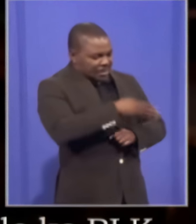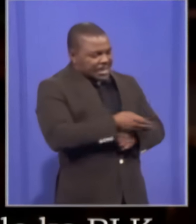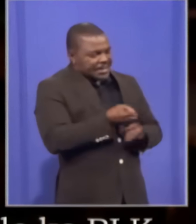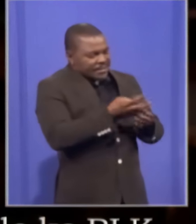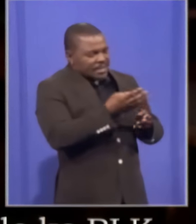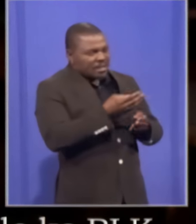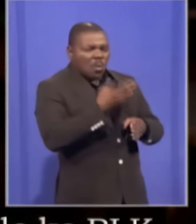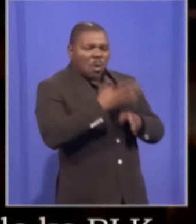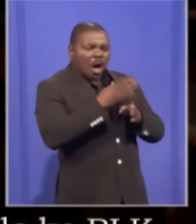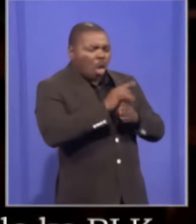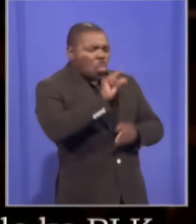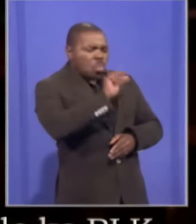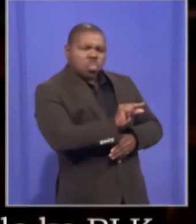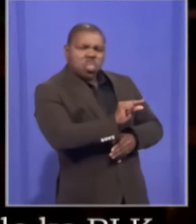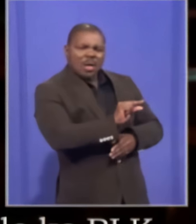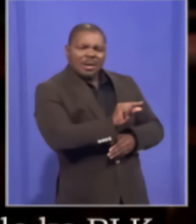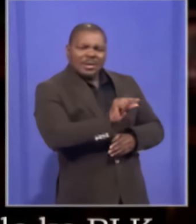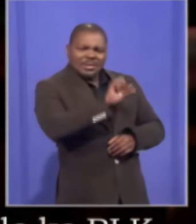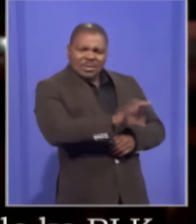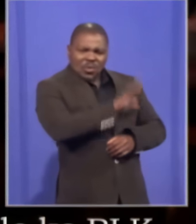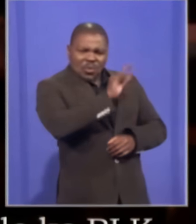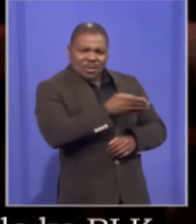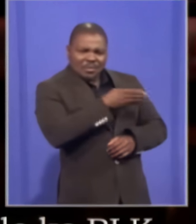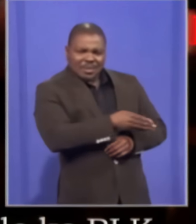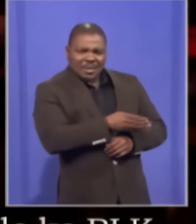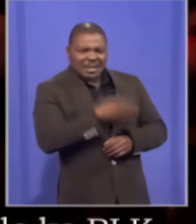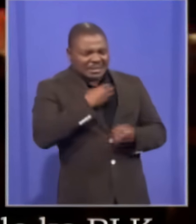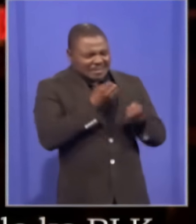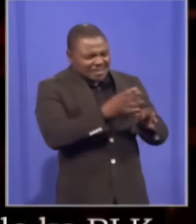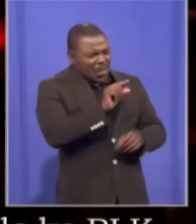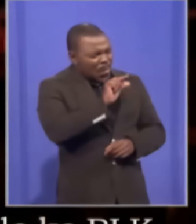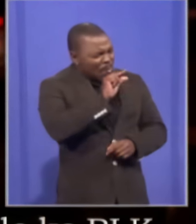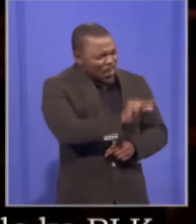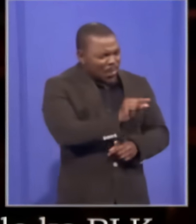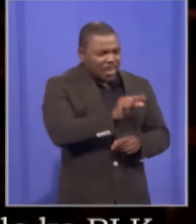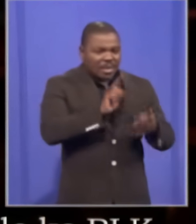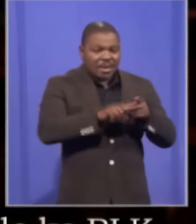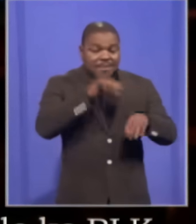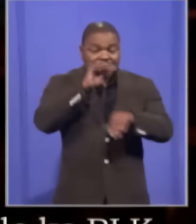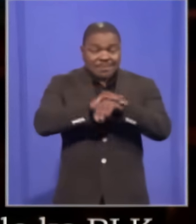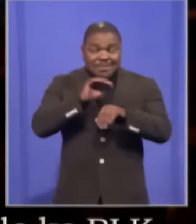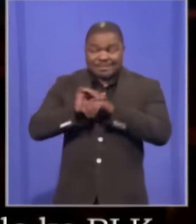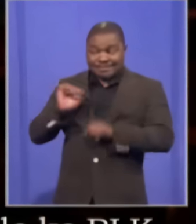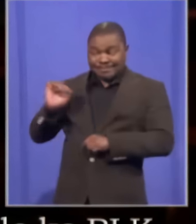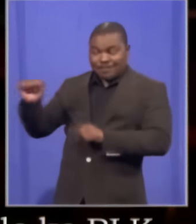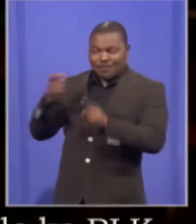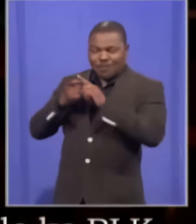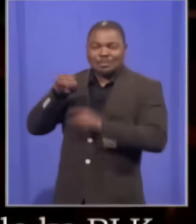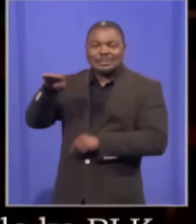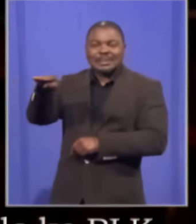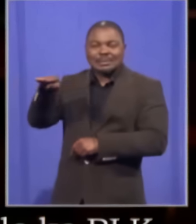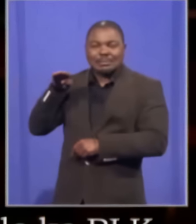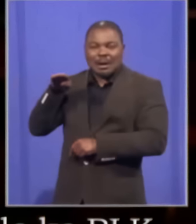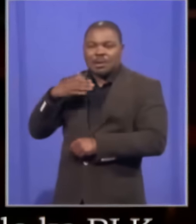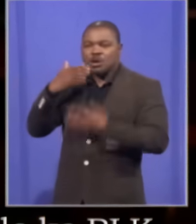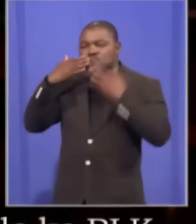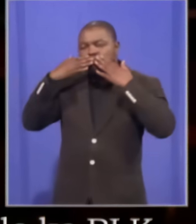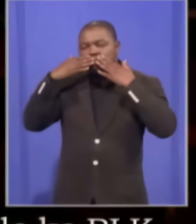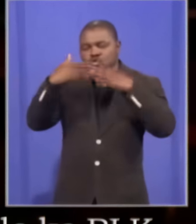di-crumbs o a tseba gabotse gore batho ba rena mo gae ba ba fa marathana bakgotsi ba gage bana ba ba mazimbabwe ba ba fa tšhelete